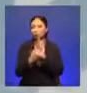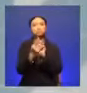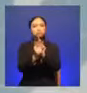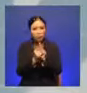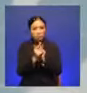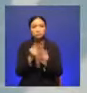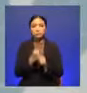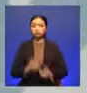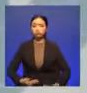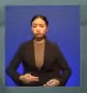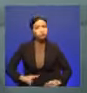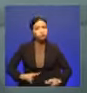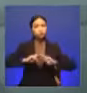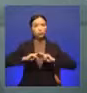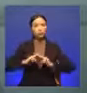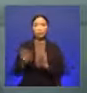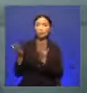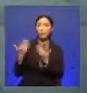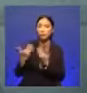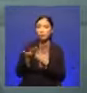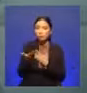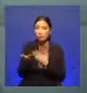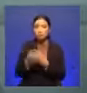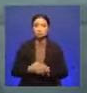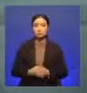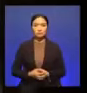การทำกิจวัตรส่วนตัว